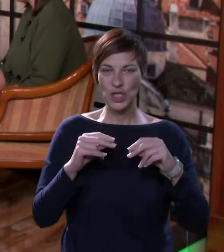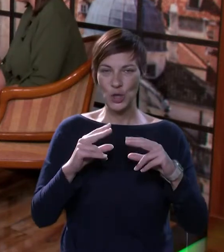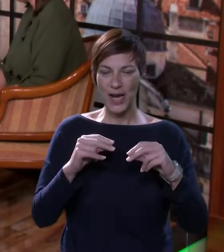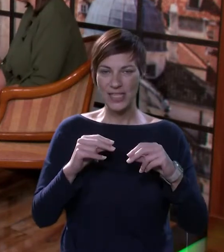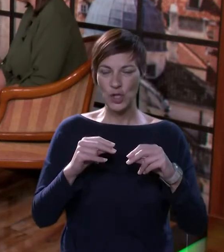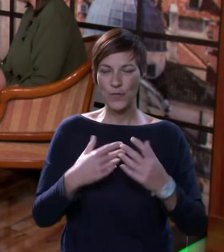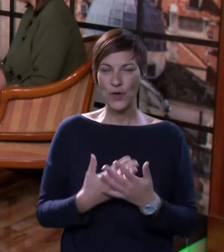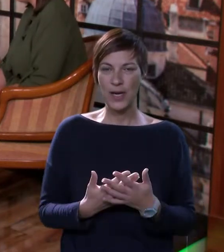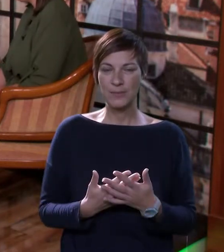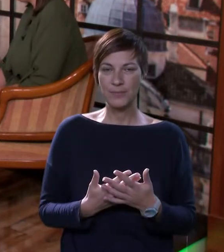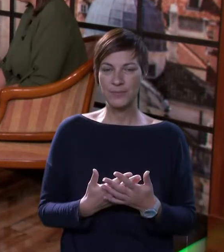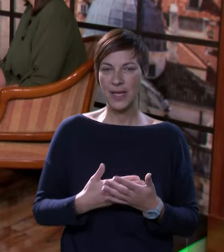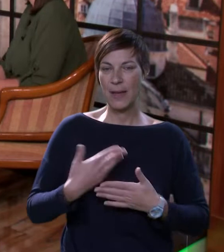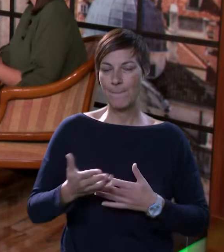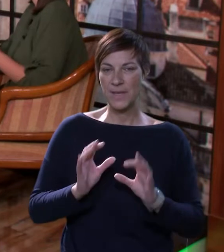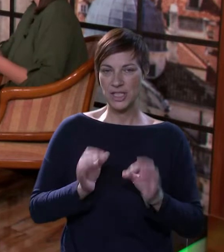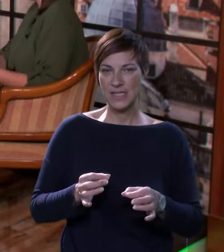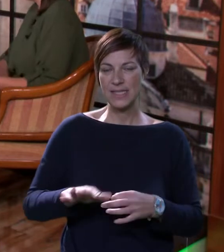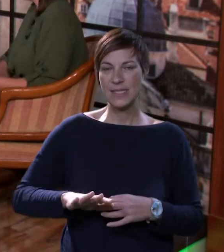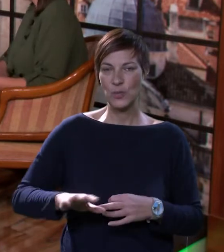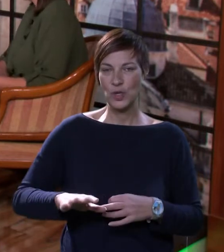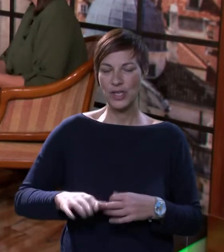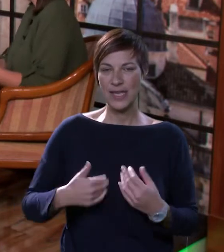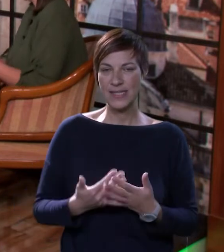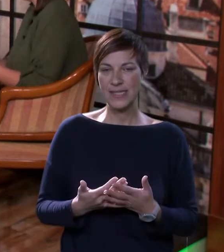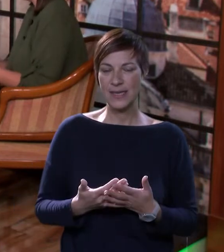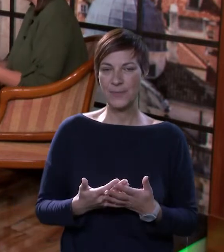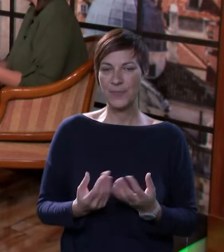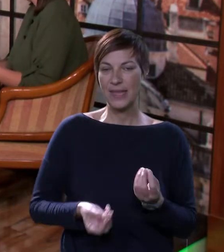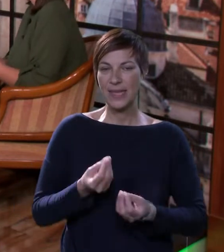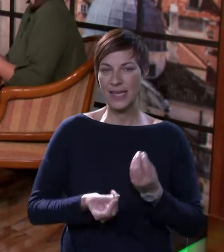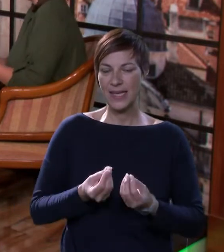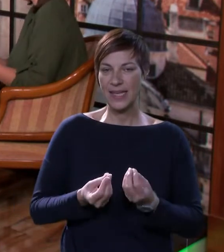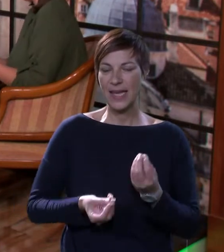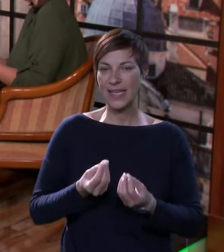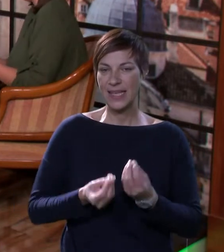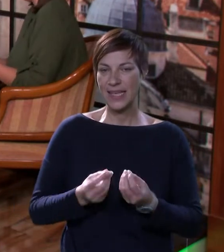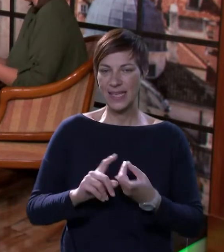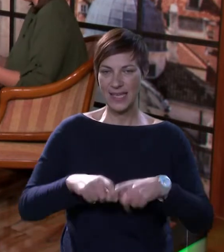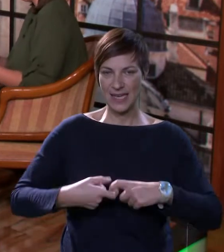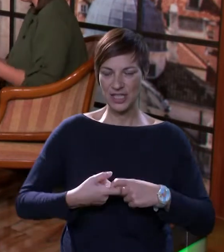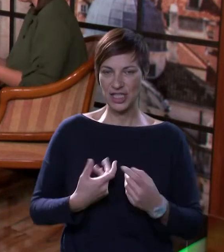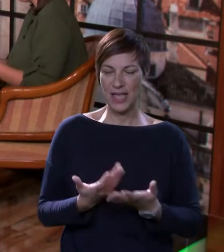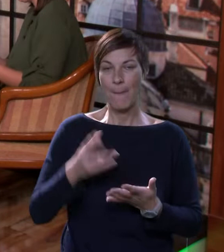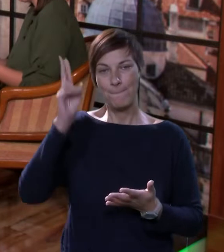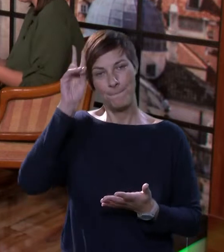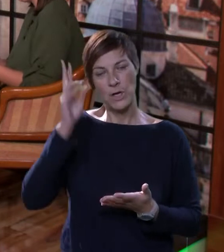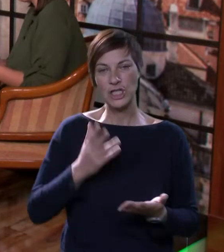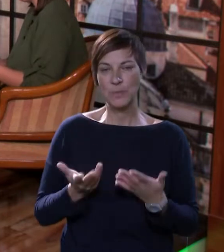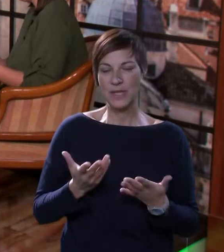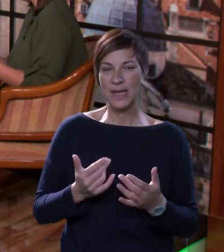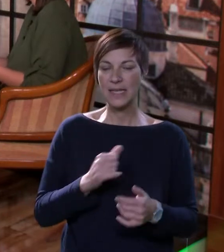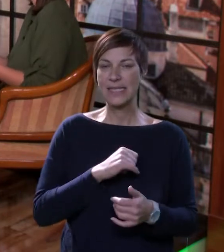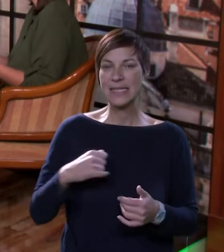našeg razgovora bit će zasigurno djeca, igra, igračke. Mm-hmm. Ili možemo tako